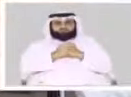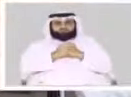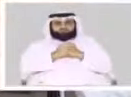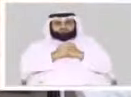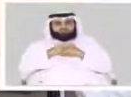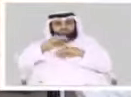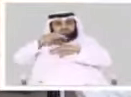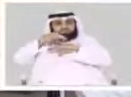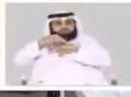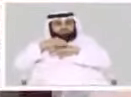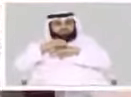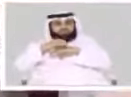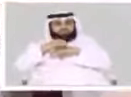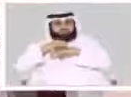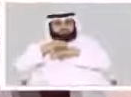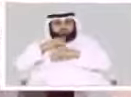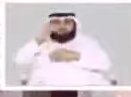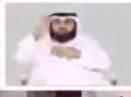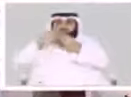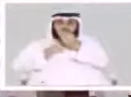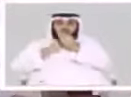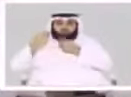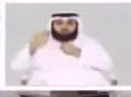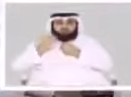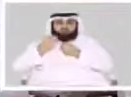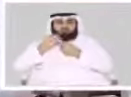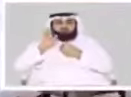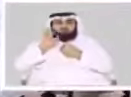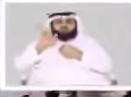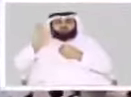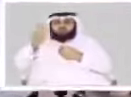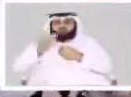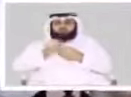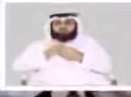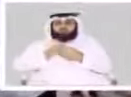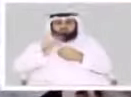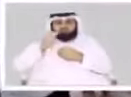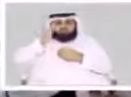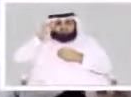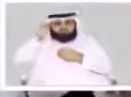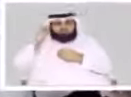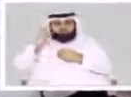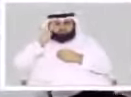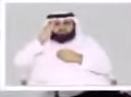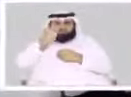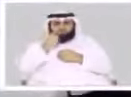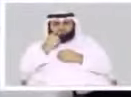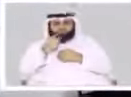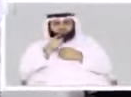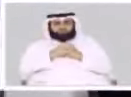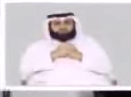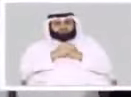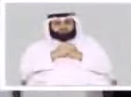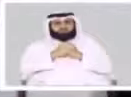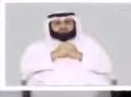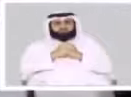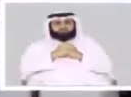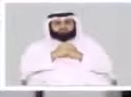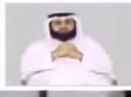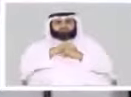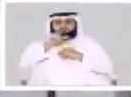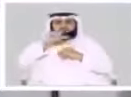وأن الإنسان إذا كان ينعم عليه ولا يقابل ذلك بأي موقف إيجابي فهو